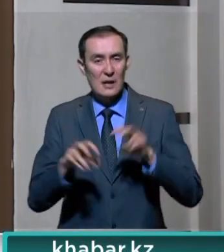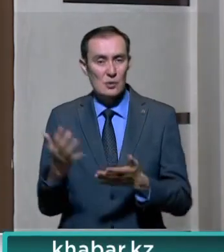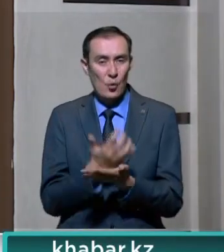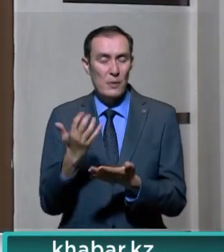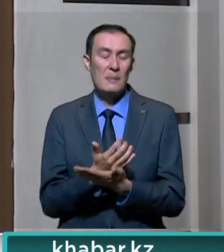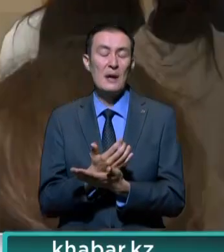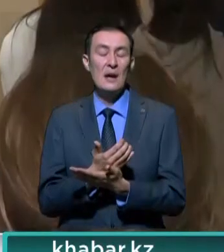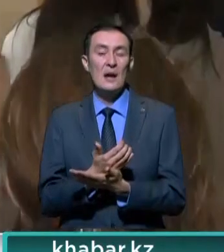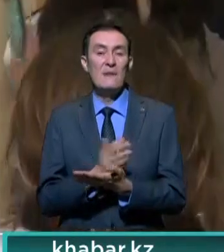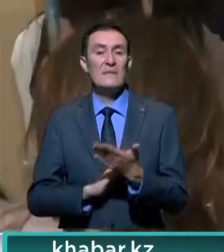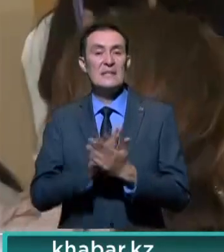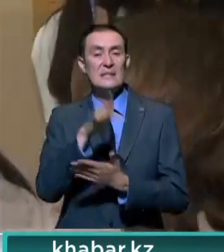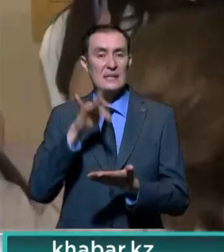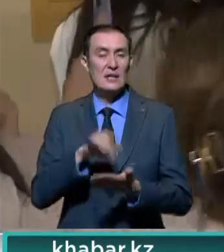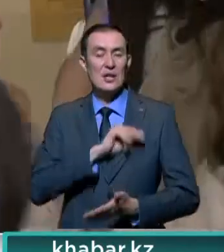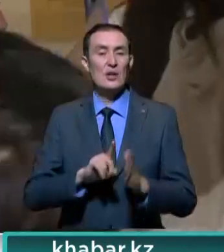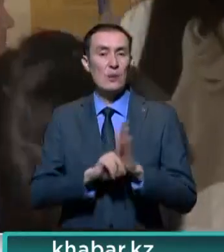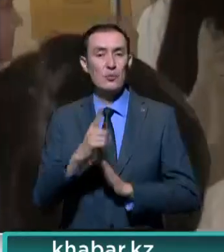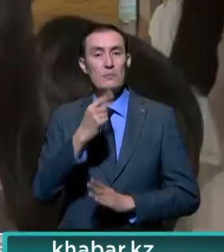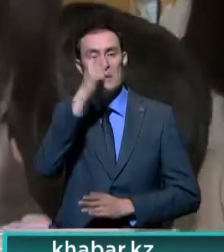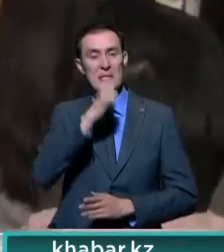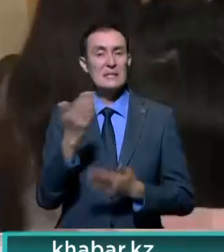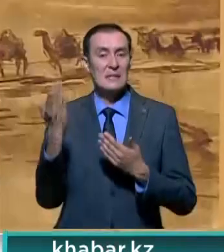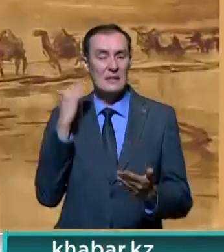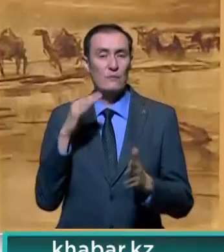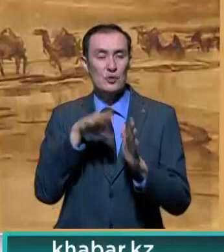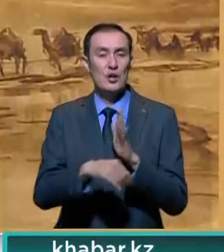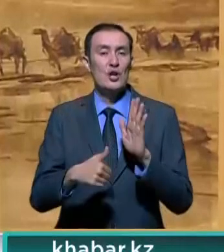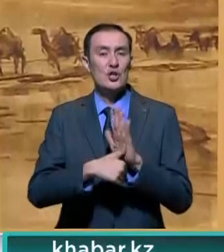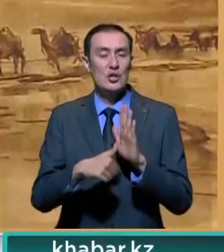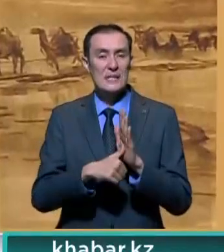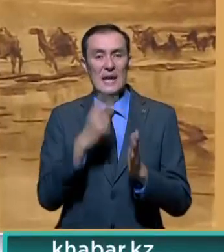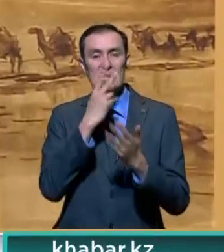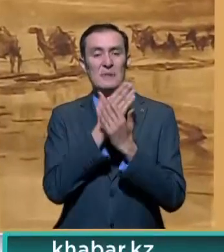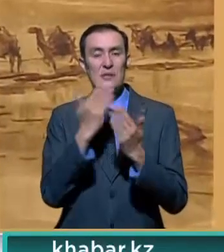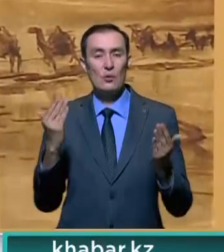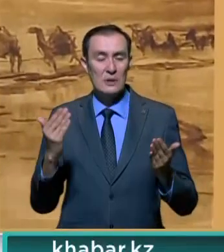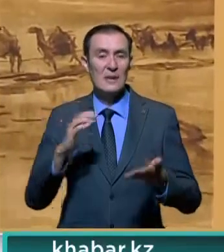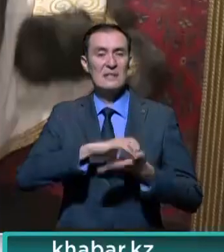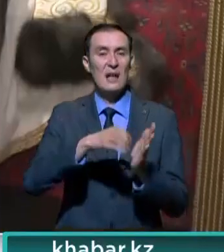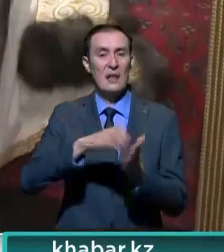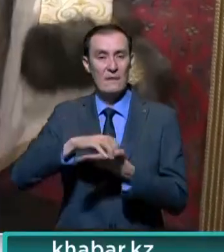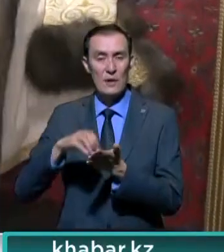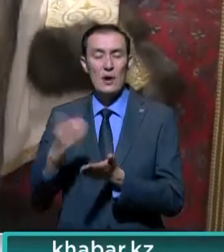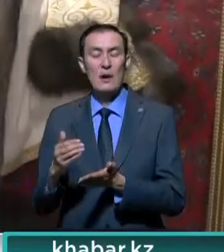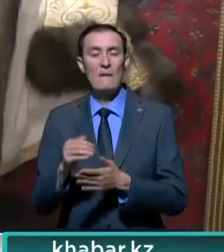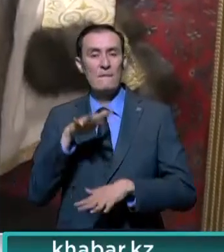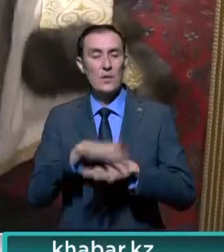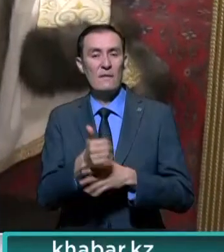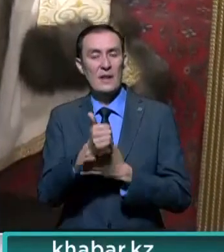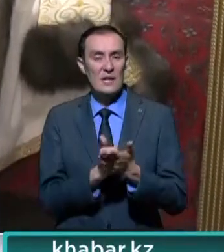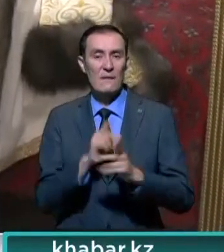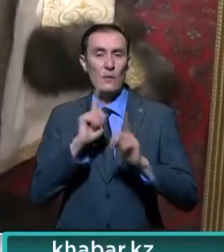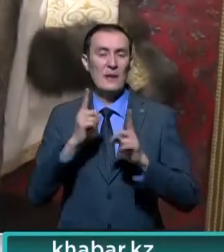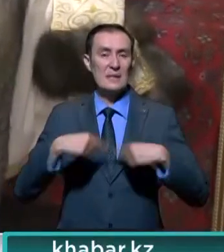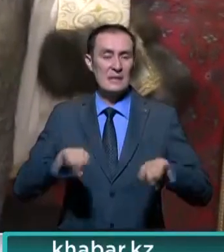Сарайшика. Визит-центр начал свою работу всего месяц назад. В него вошли 6 экспозиционно-выставочных залов, фондохранилища, конференц-зал,